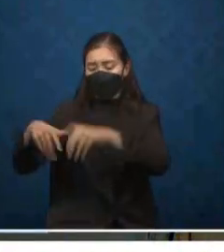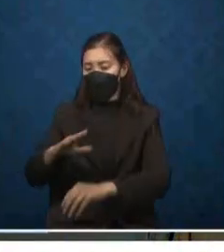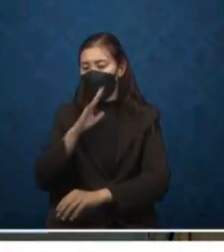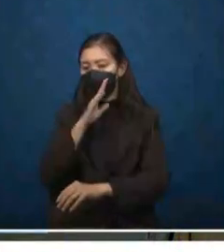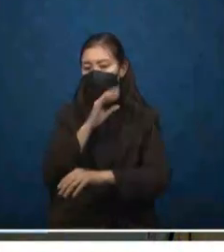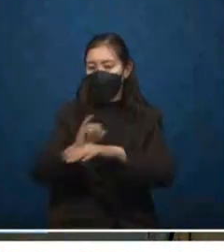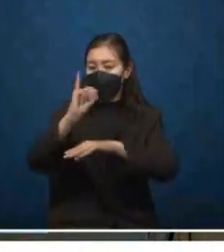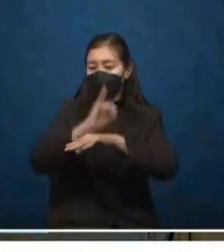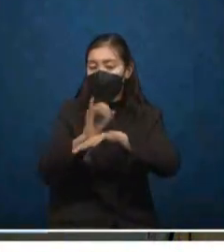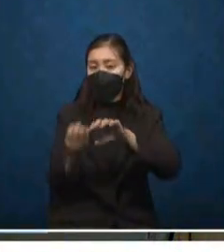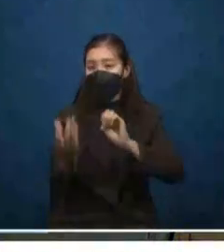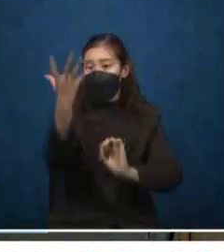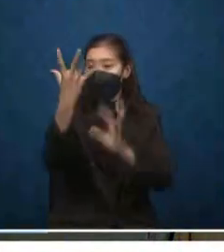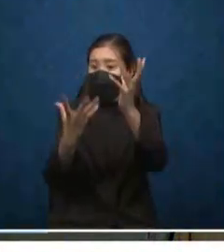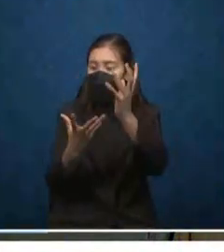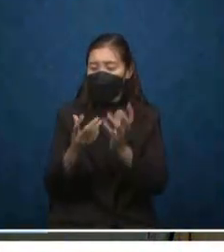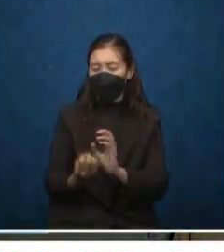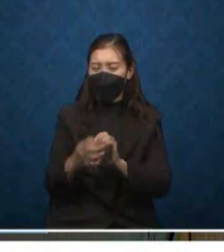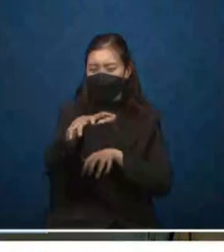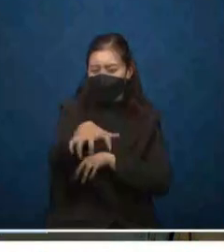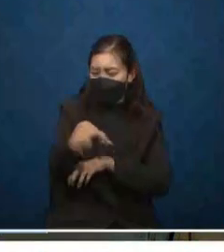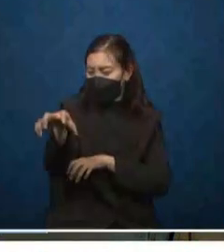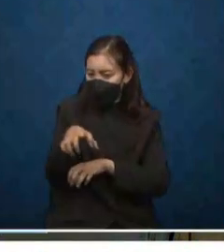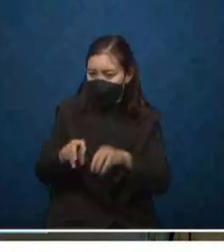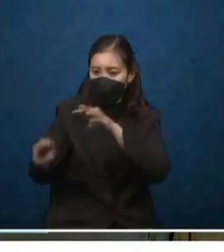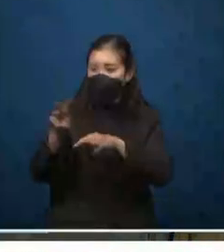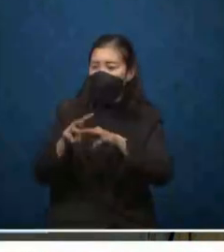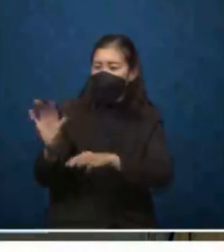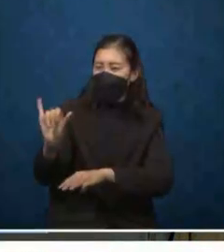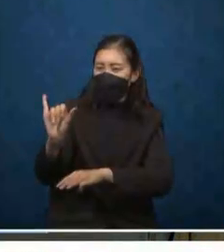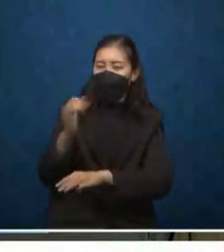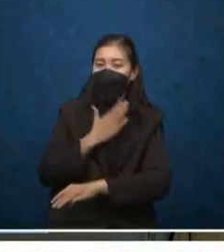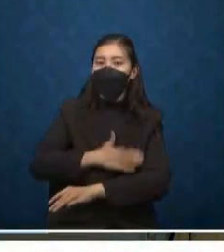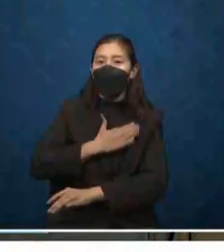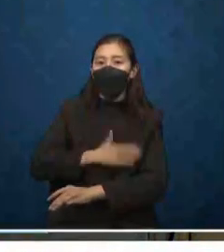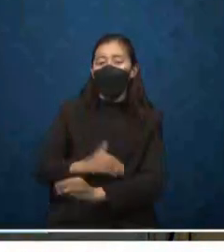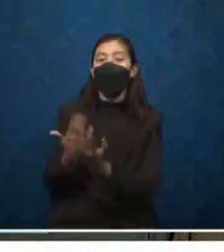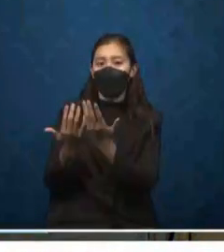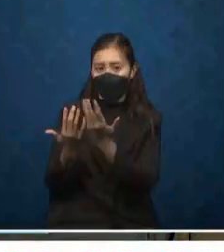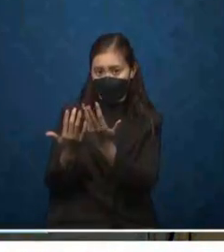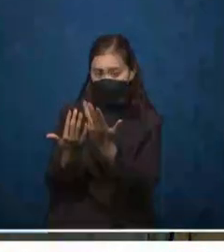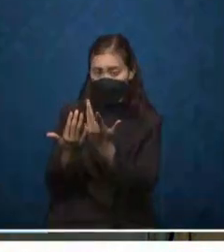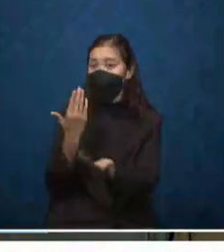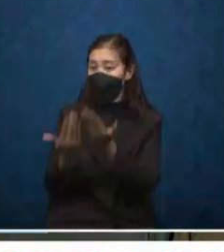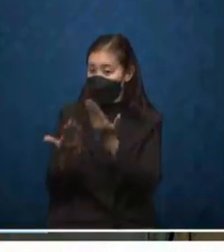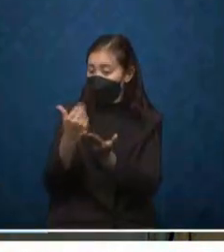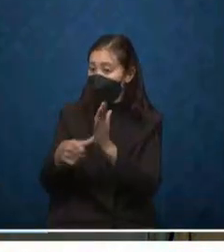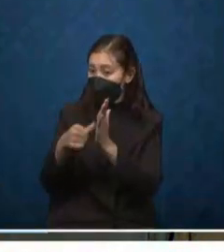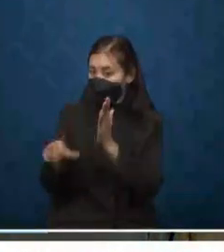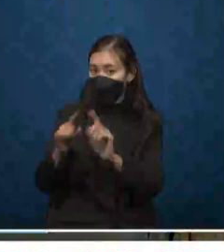จกรรมในเรื่องการขอยกเว้นอะไรต่างๆเบื้องต้นเป็นการผ่อนผันก็ว่าไปเพื่อจะทำให้ไม่อย่างนั้นแล้วเนี่ยป่าชายเลนไม่ได้สามารถปลูก